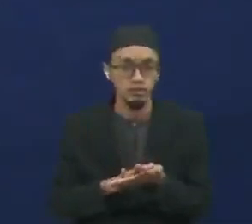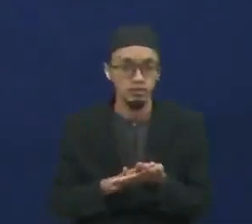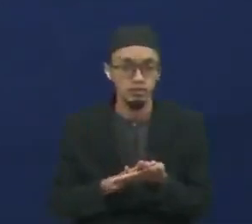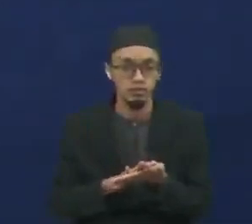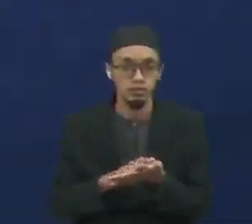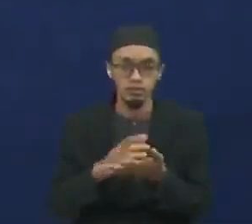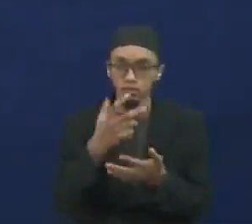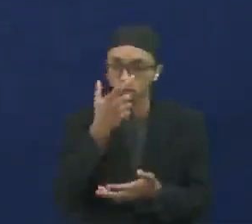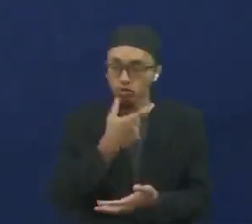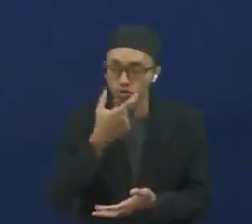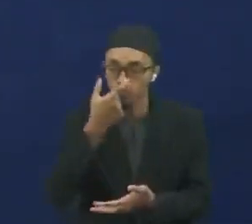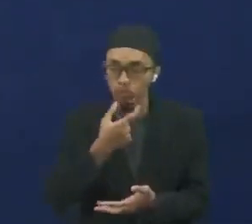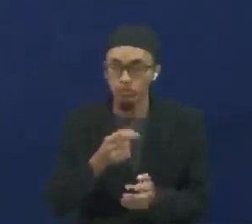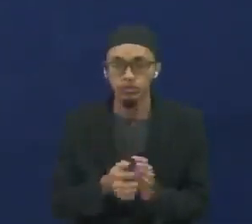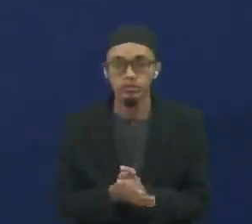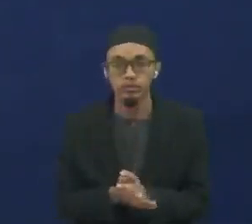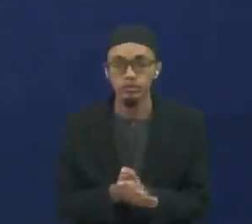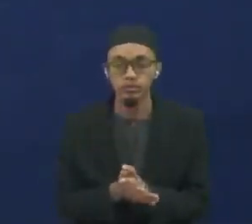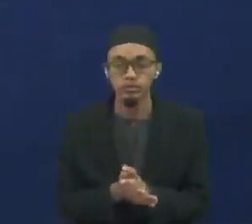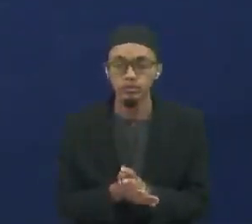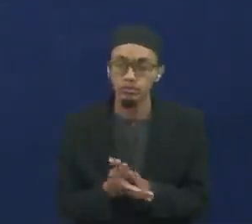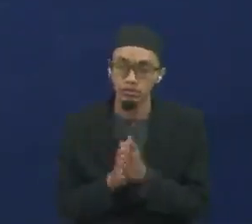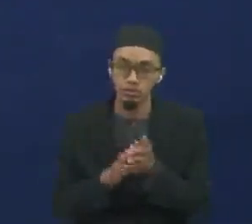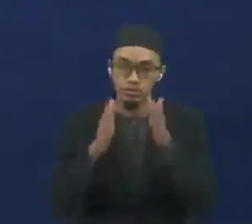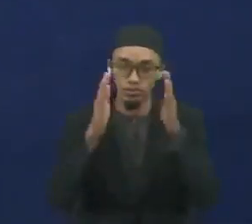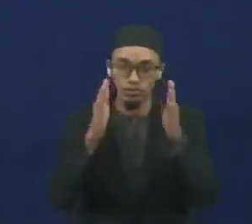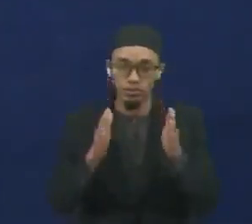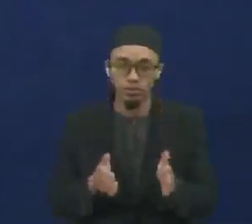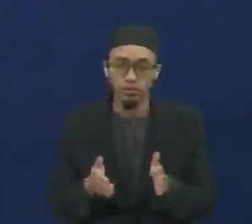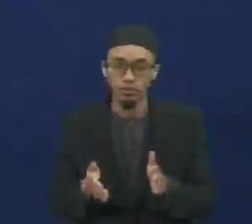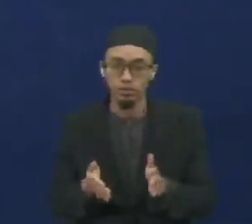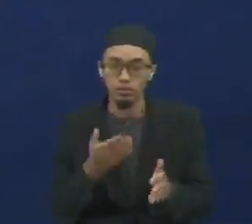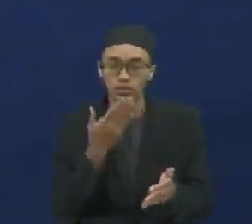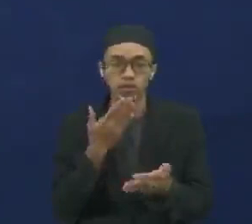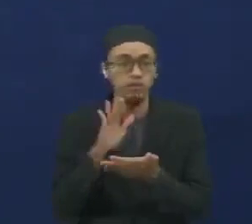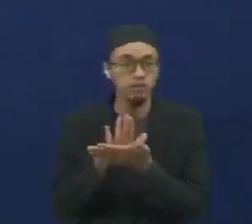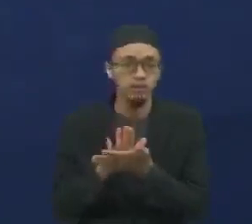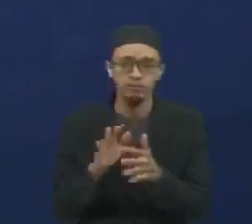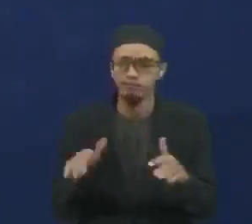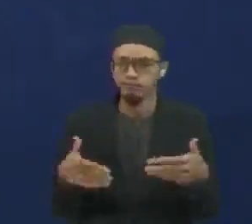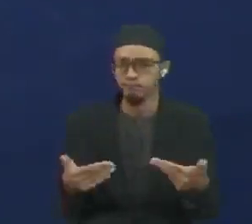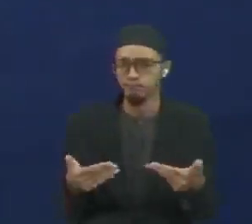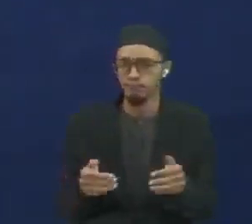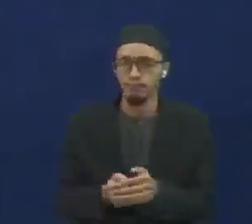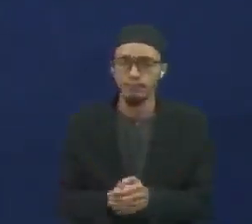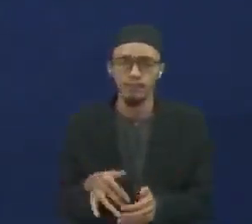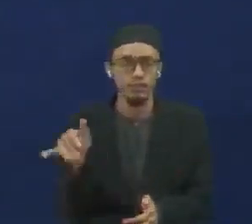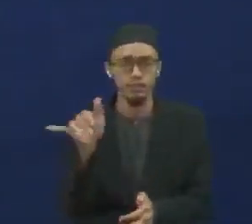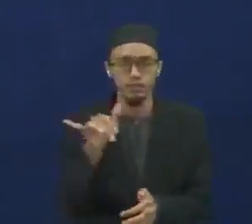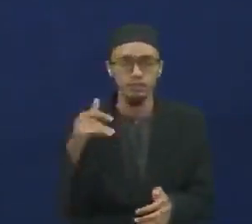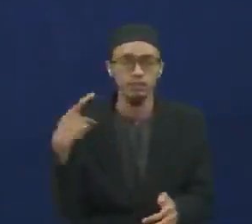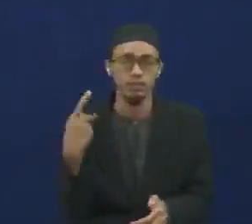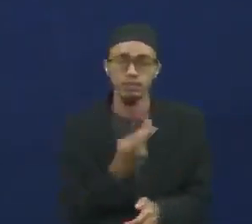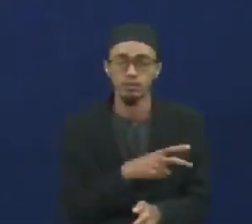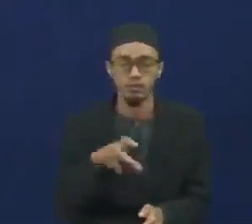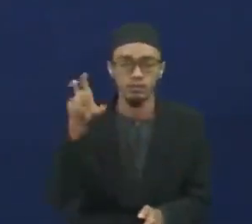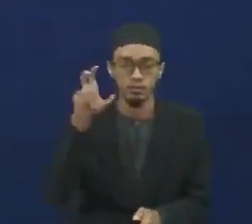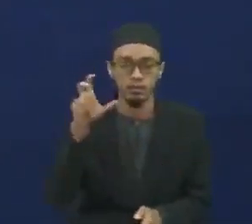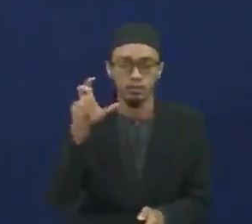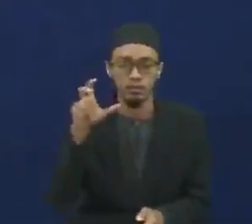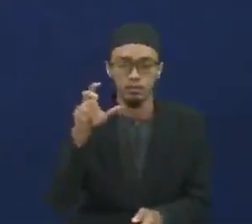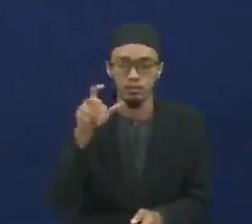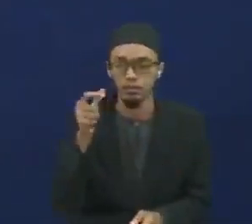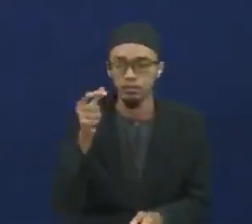Tak semesti. Nabi SAW, tengok tak masa, kita pernah dengar kisah Nabi SAW nazar. Cuma sakitnya Nabi.